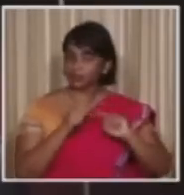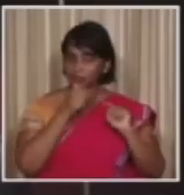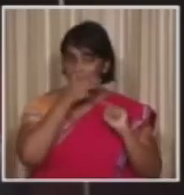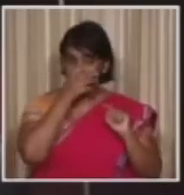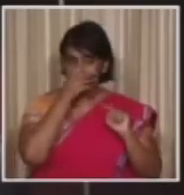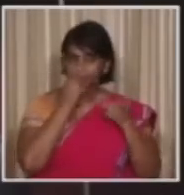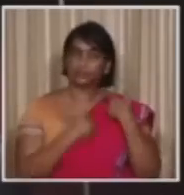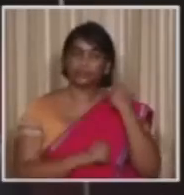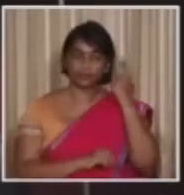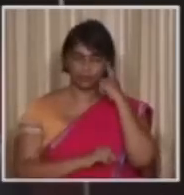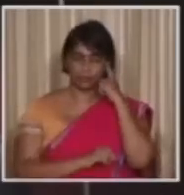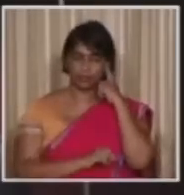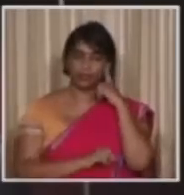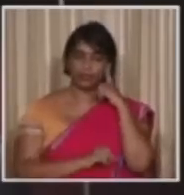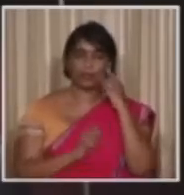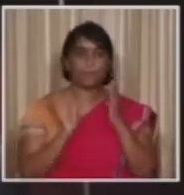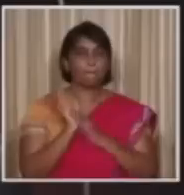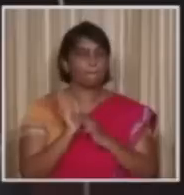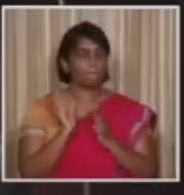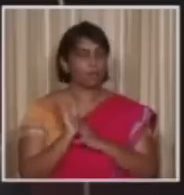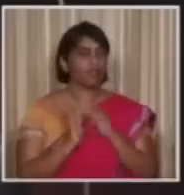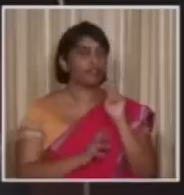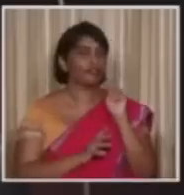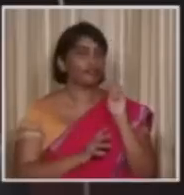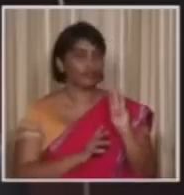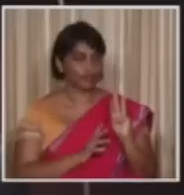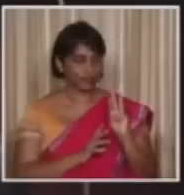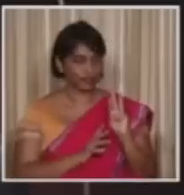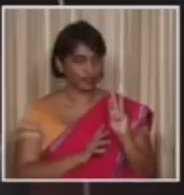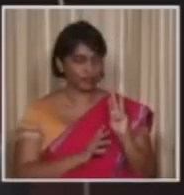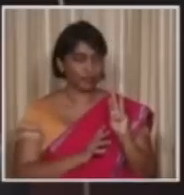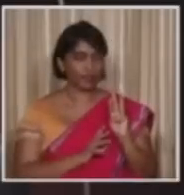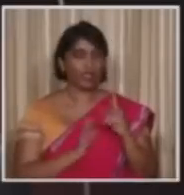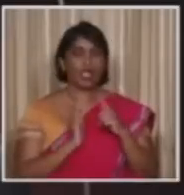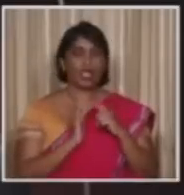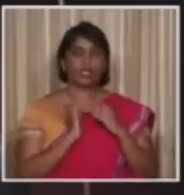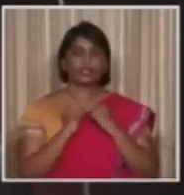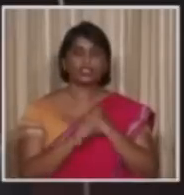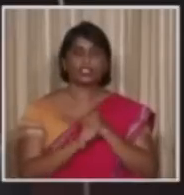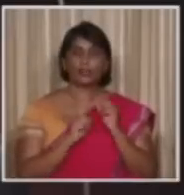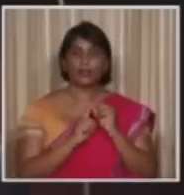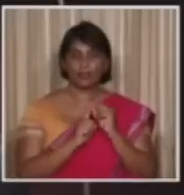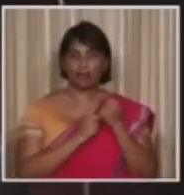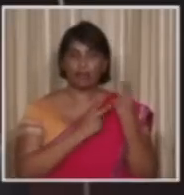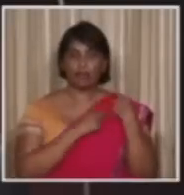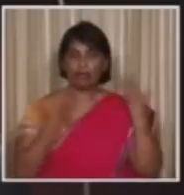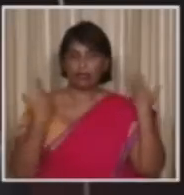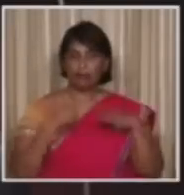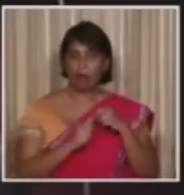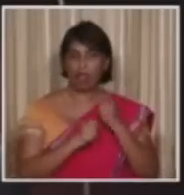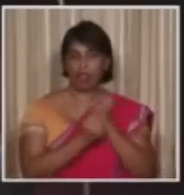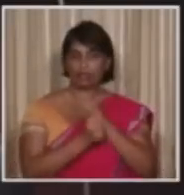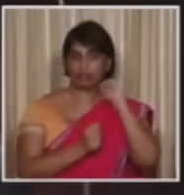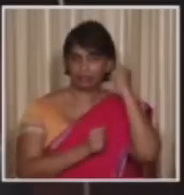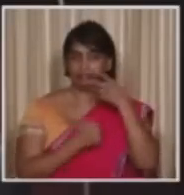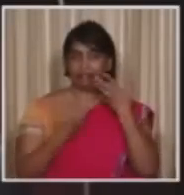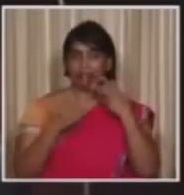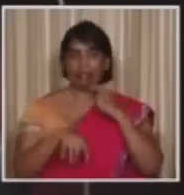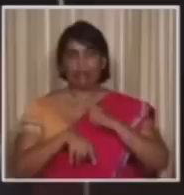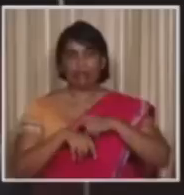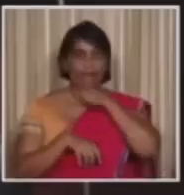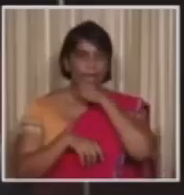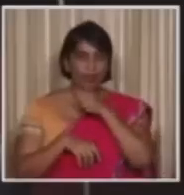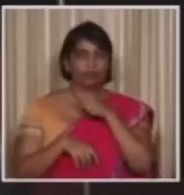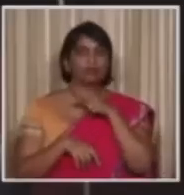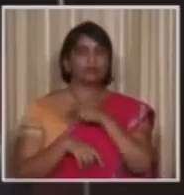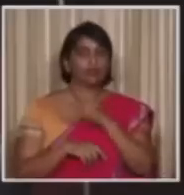හරි අපි දන්නවා මාර්තු 23 වෙනිදා තමයි IGP ගේ දූරකාලේ අවසන් වෙන්නේ. ඊට පස්සේ මේක